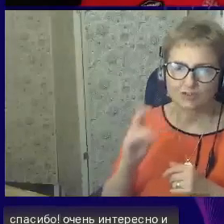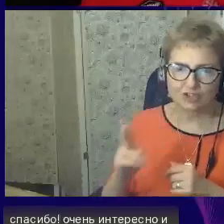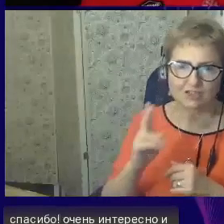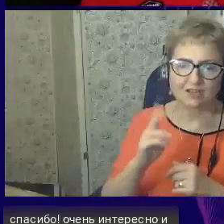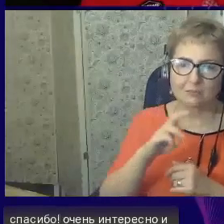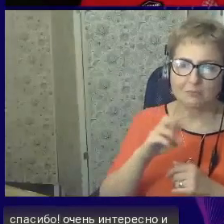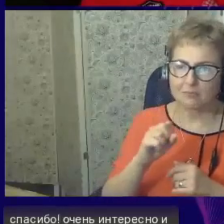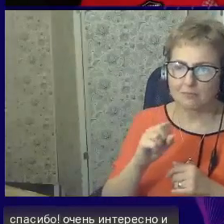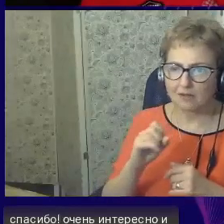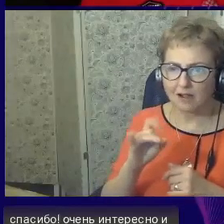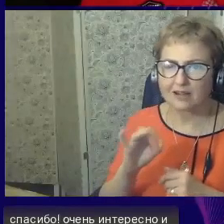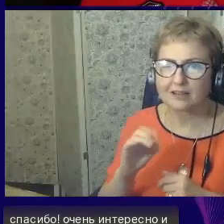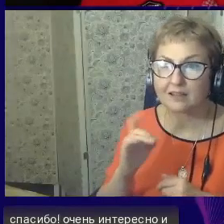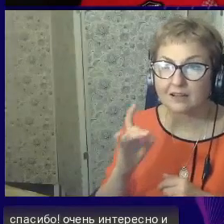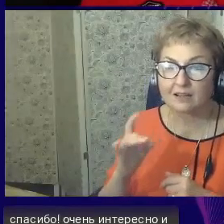и карты